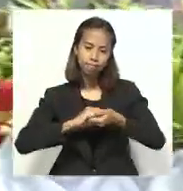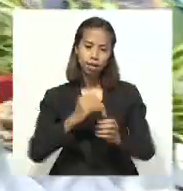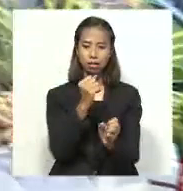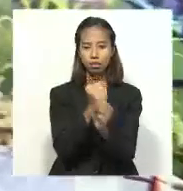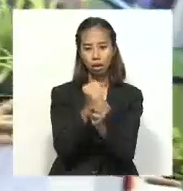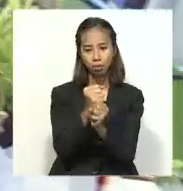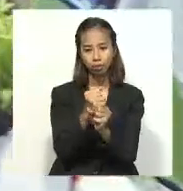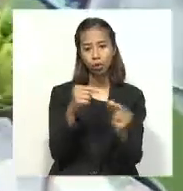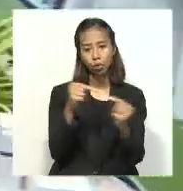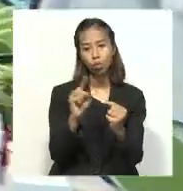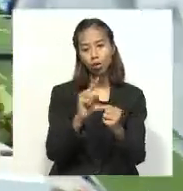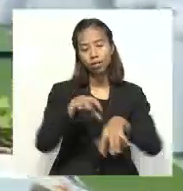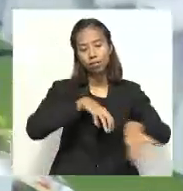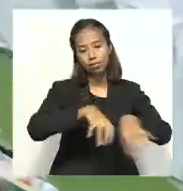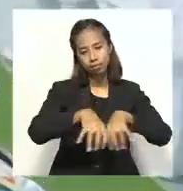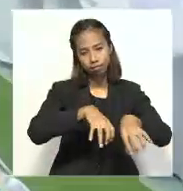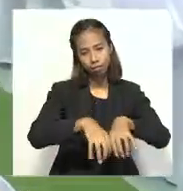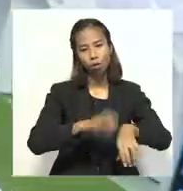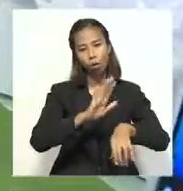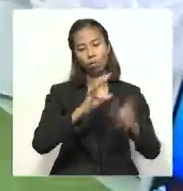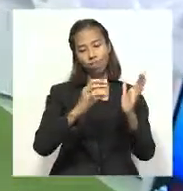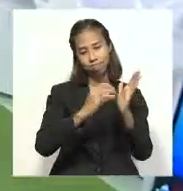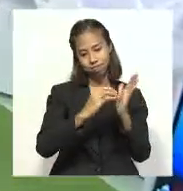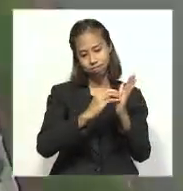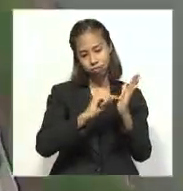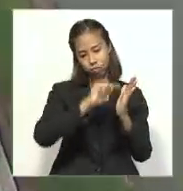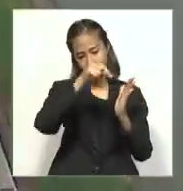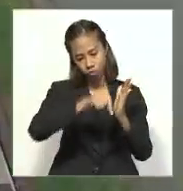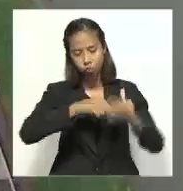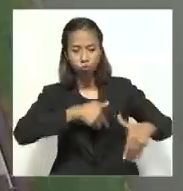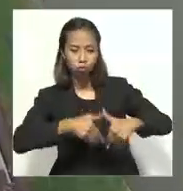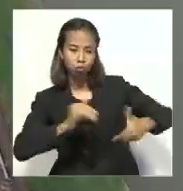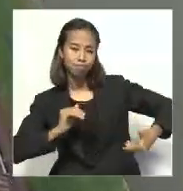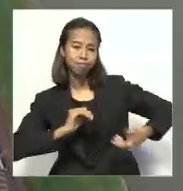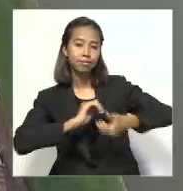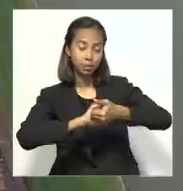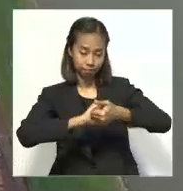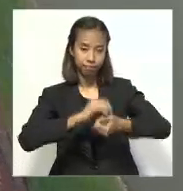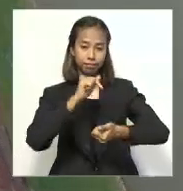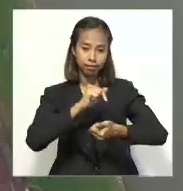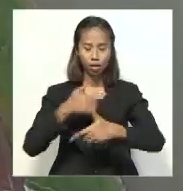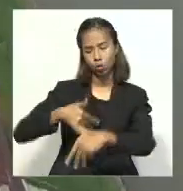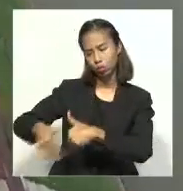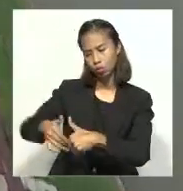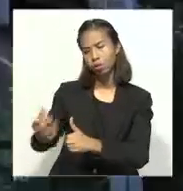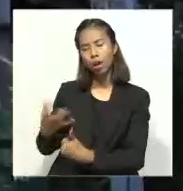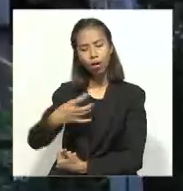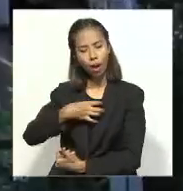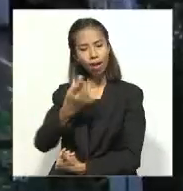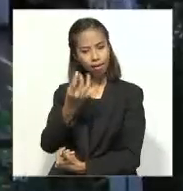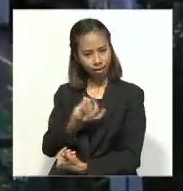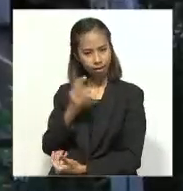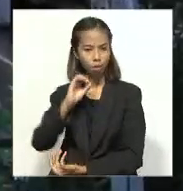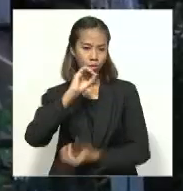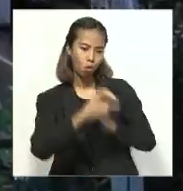กันนะคะระหว่างการบริหารราชการของส่วนกลางลงไปสู่ท้องถิ่นเป็นการรับฟังความต้องการของพื้นที่และปรับแ